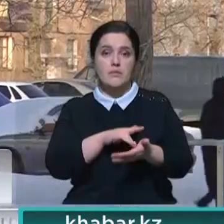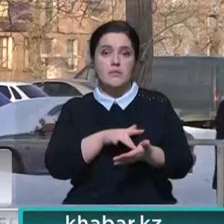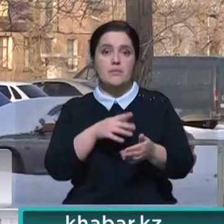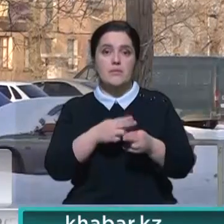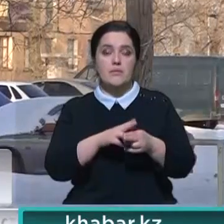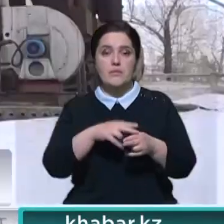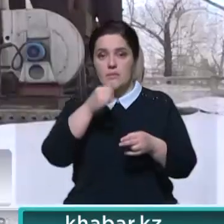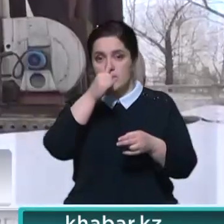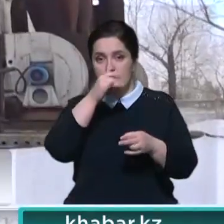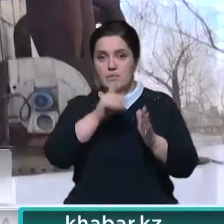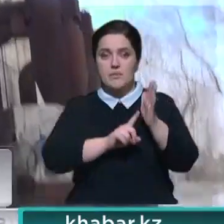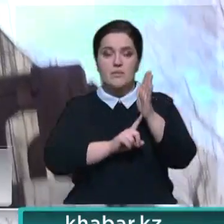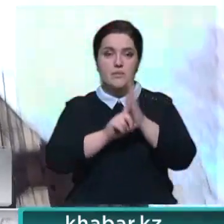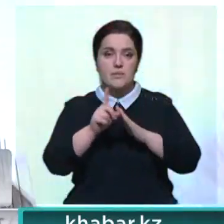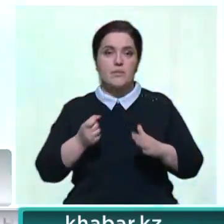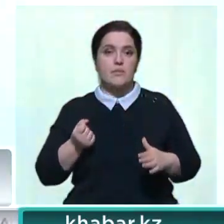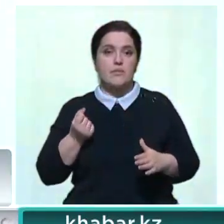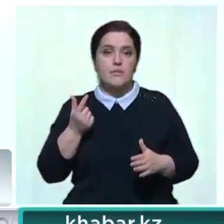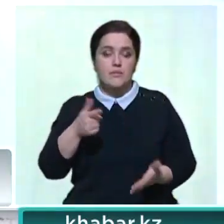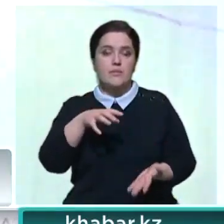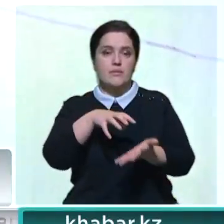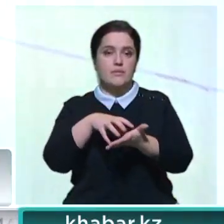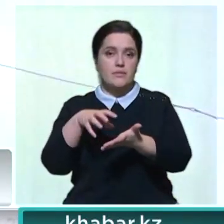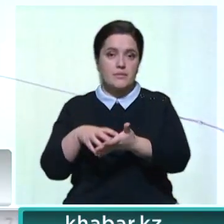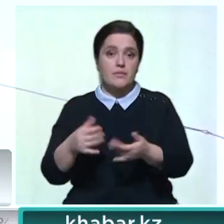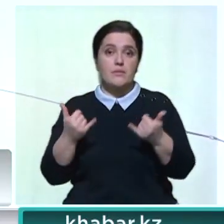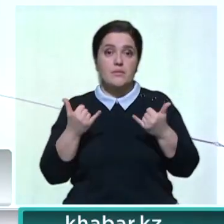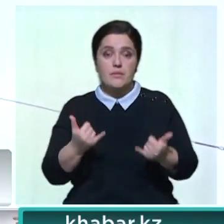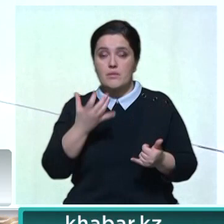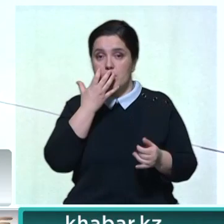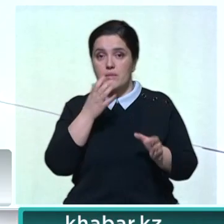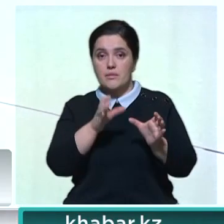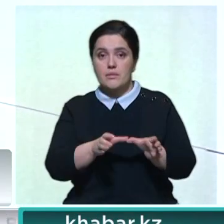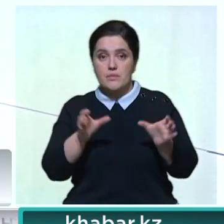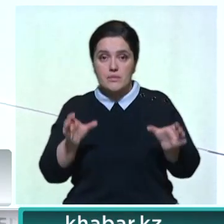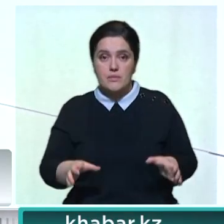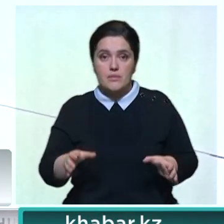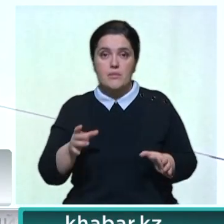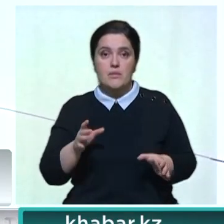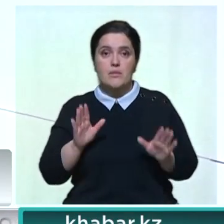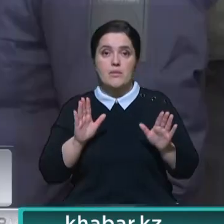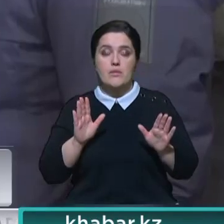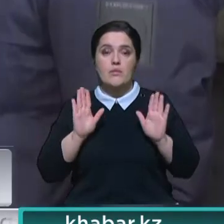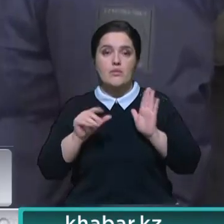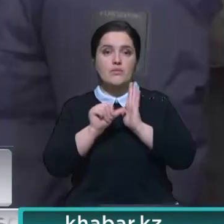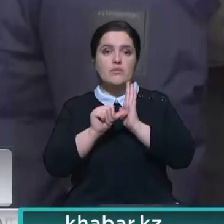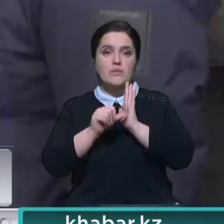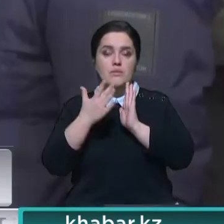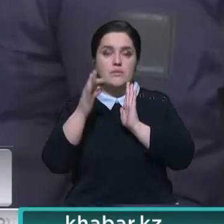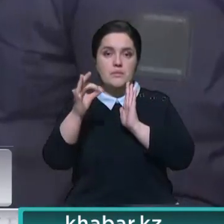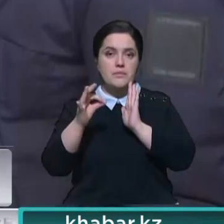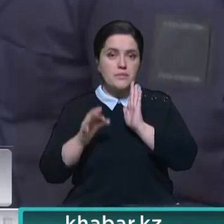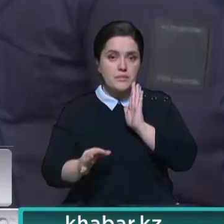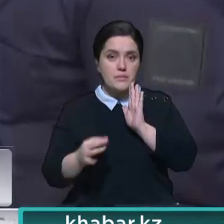этого в моногороде в эксплуатацию не могут запустить несколько объектов. Сейчас теплоисточники справляются со своей задачей всего